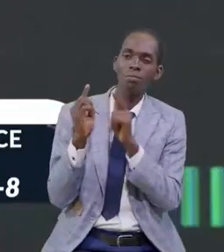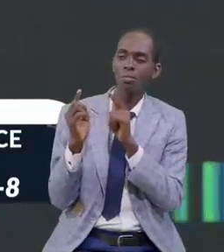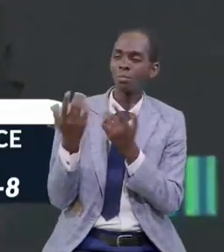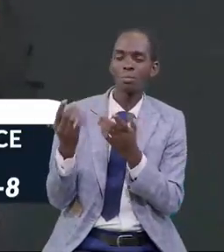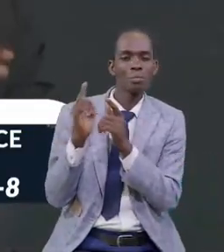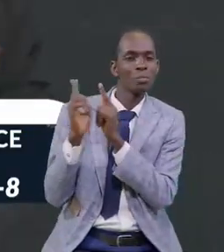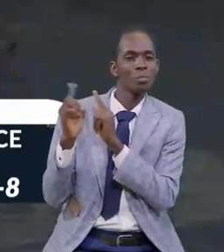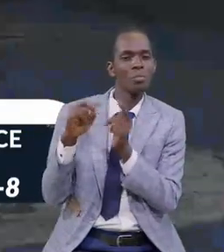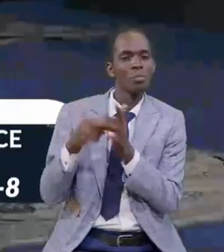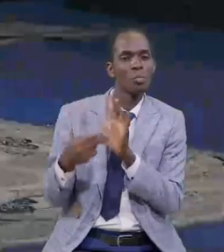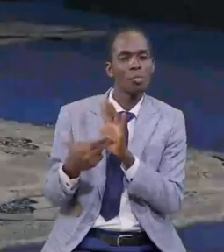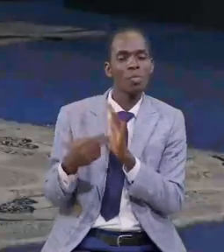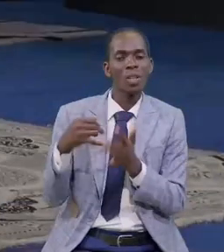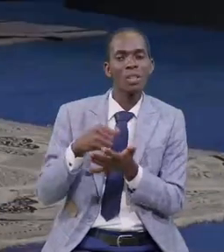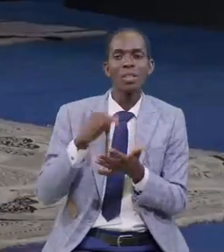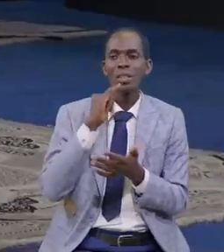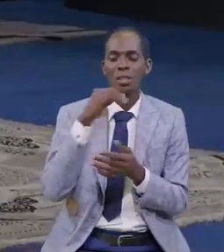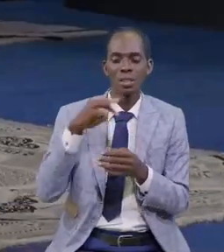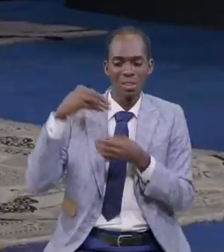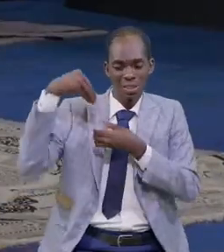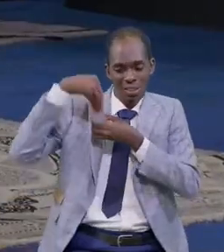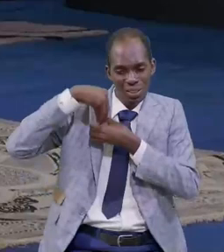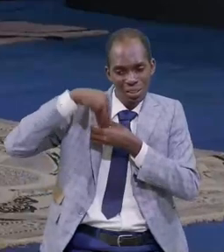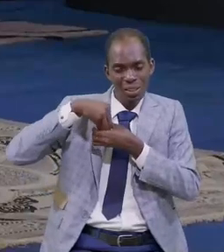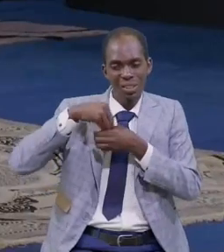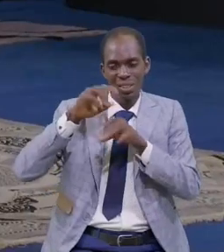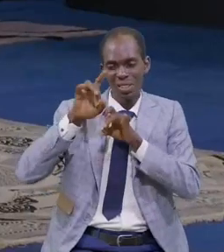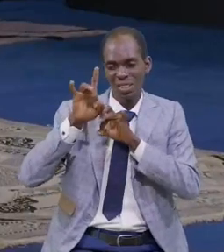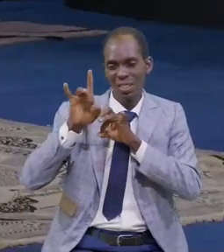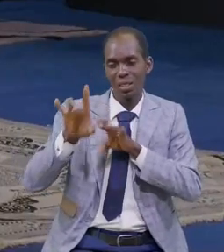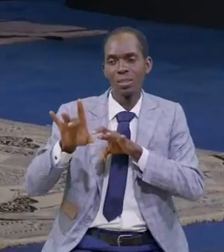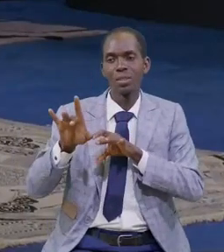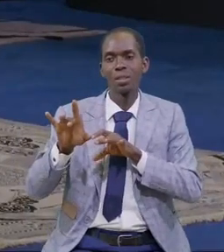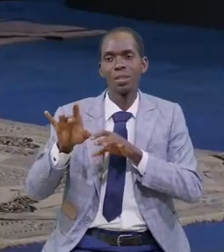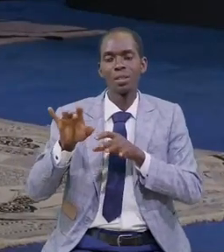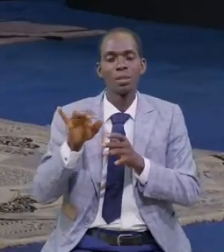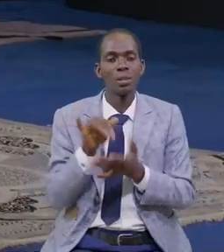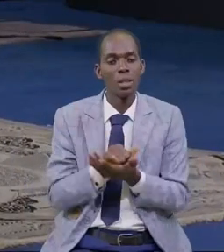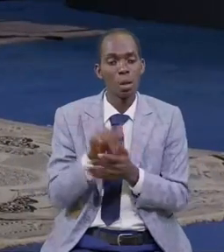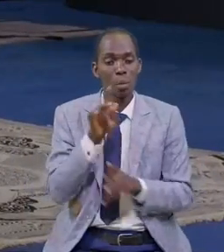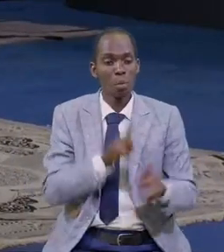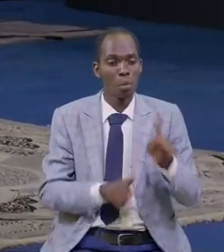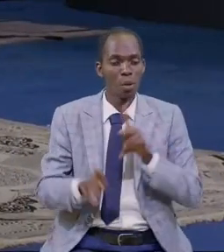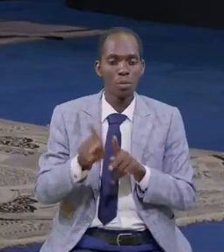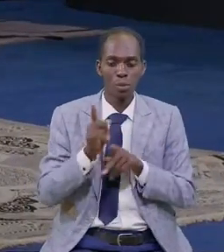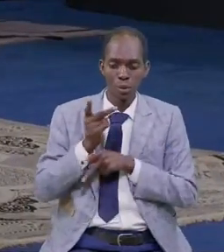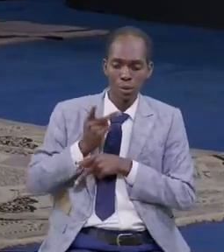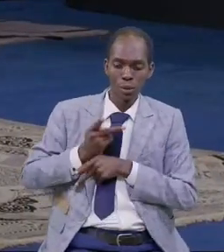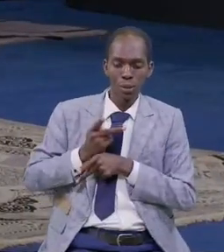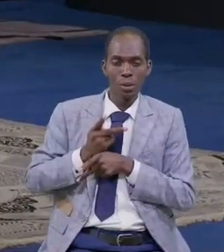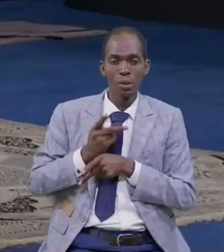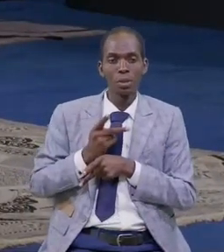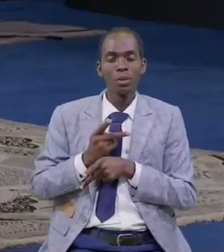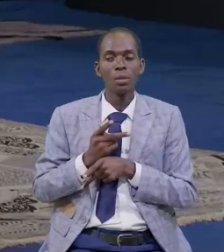la malice c'est la haine intronisé au dedans de